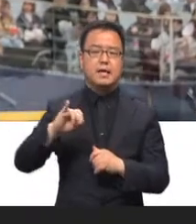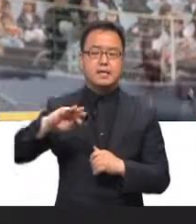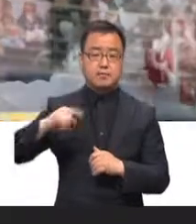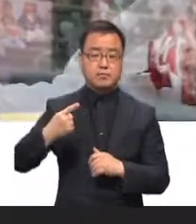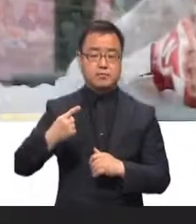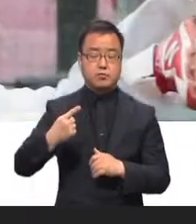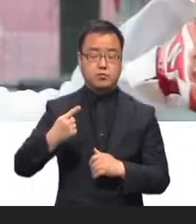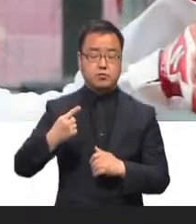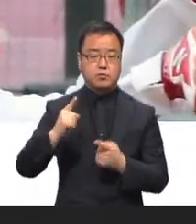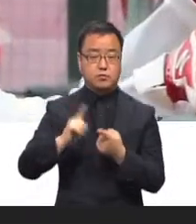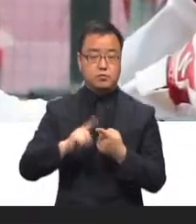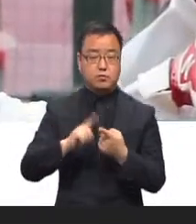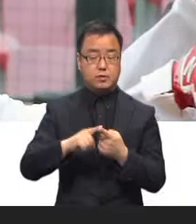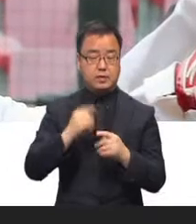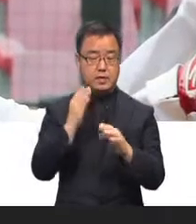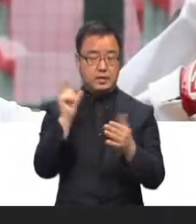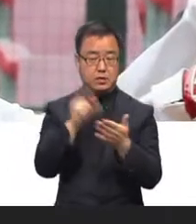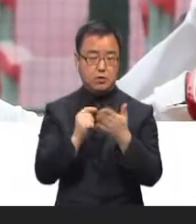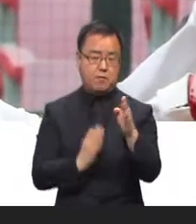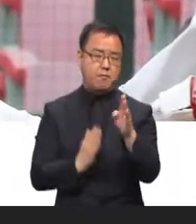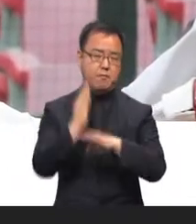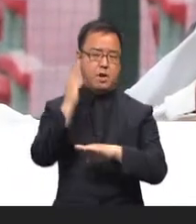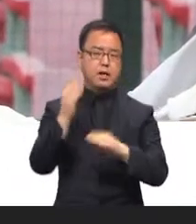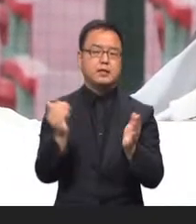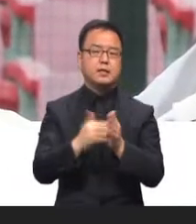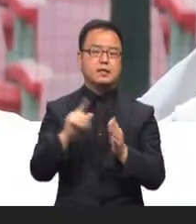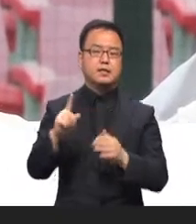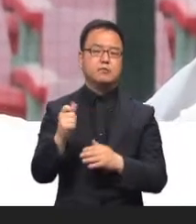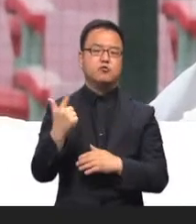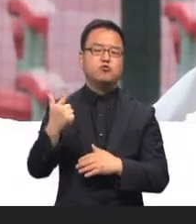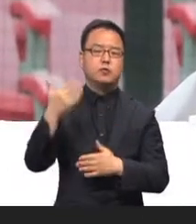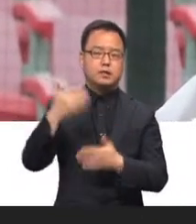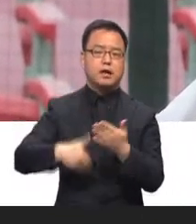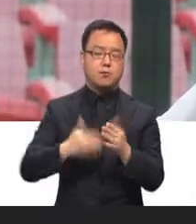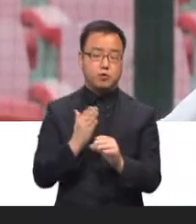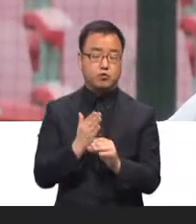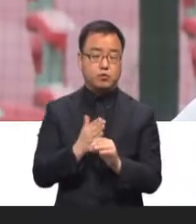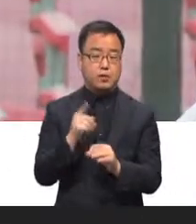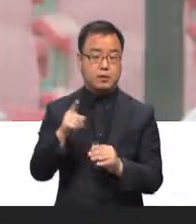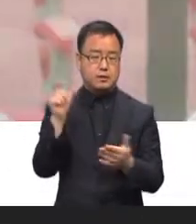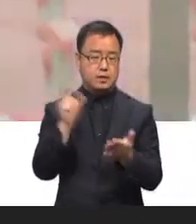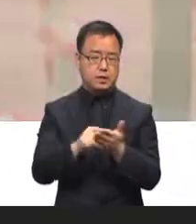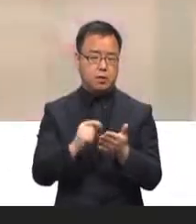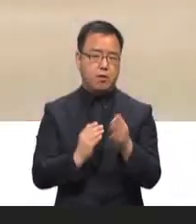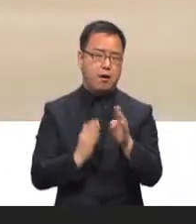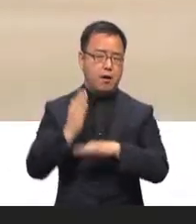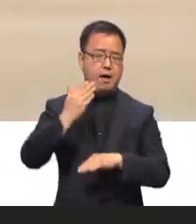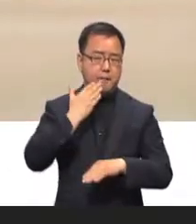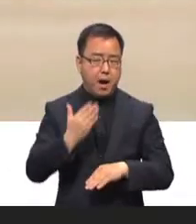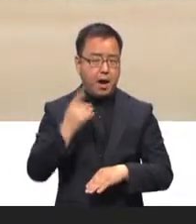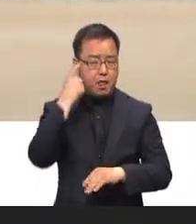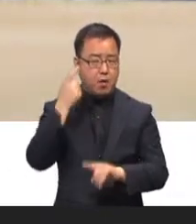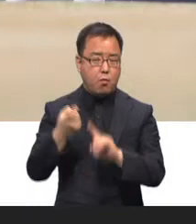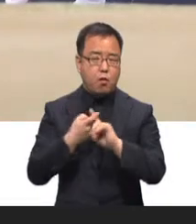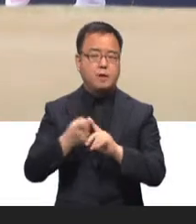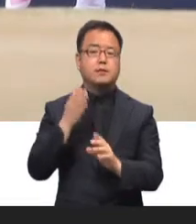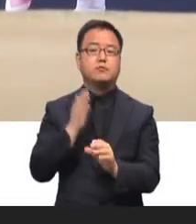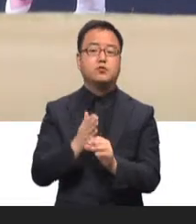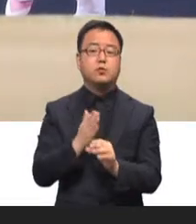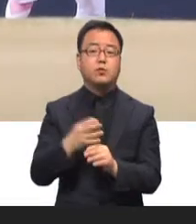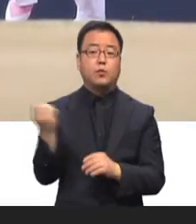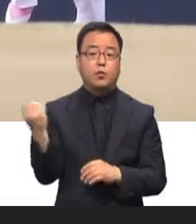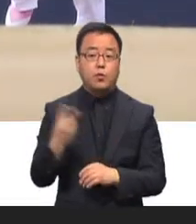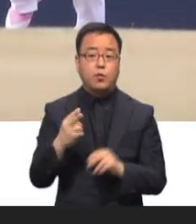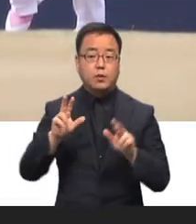16 세이브 만을 남겨놓고 있거든요 그래서 어 그런 그 기록을 넘어설 수 있을지 관심이 쏠리고 있고요 그리고